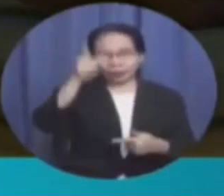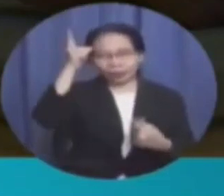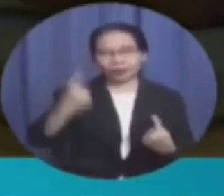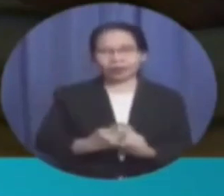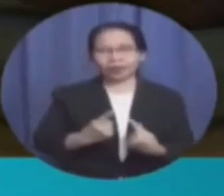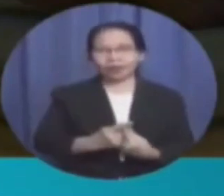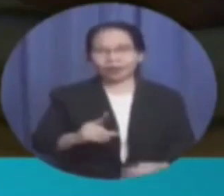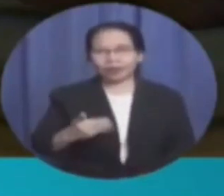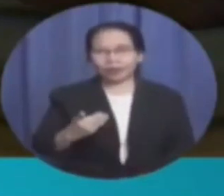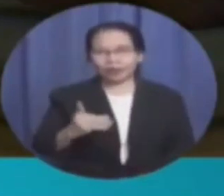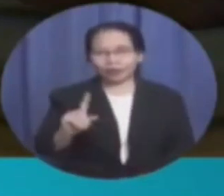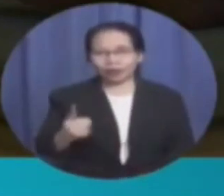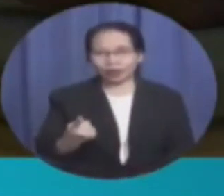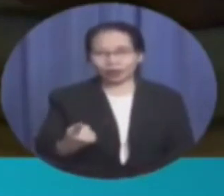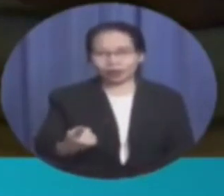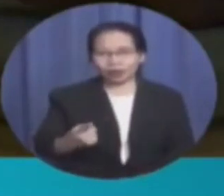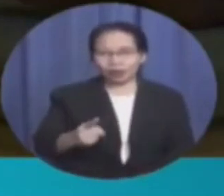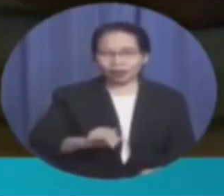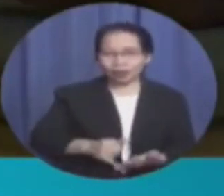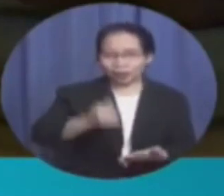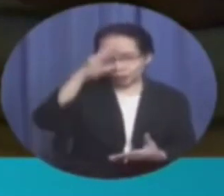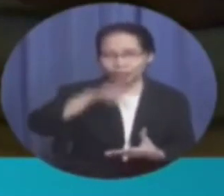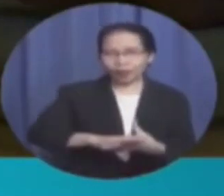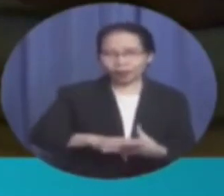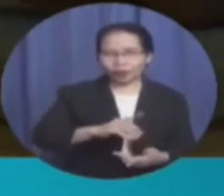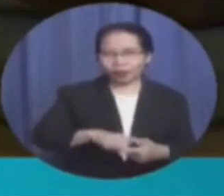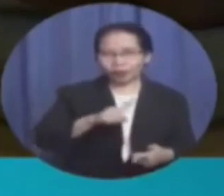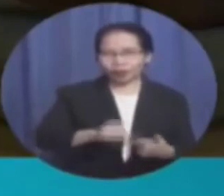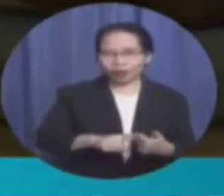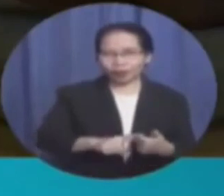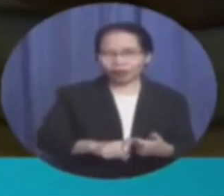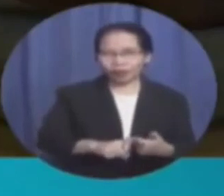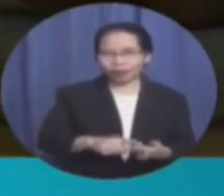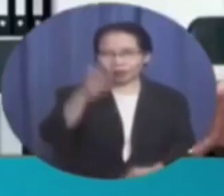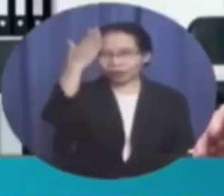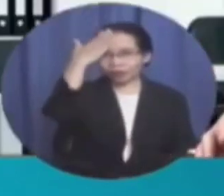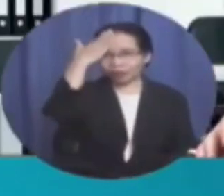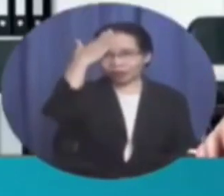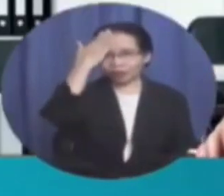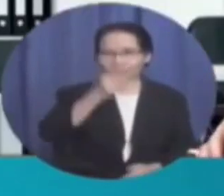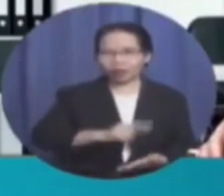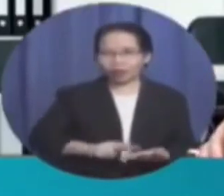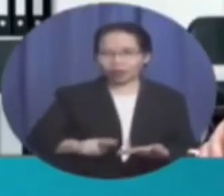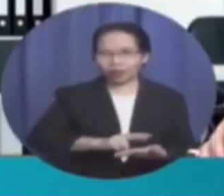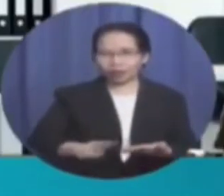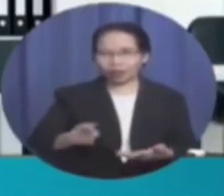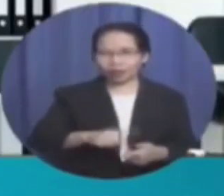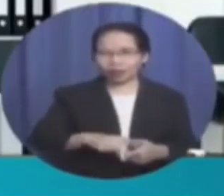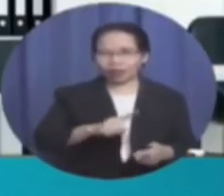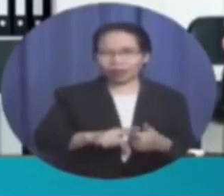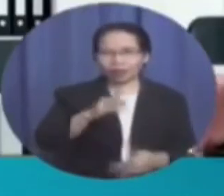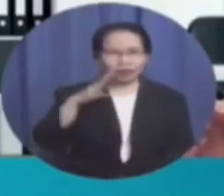na yon nagagawa lang ng sumasampalataya tapos nakakilala na ng katwiran